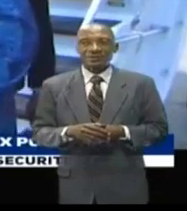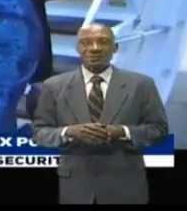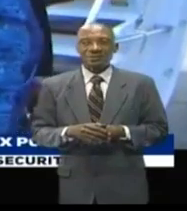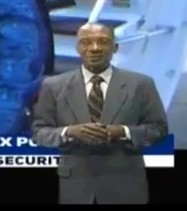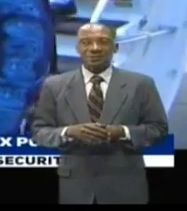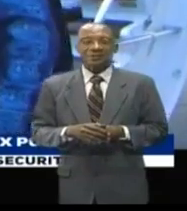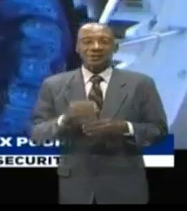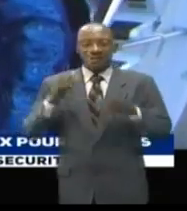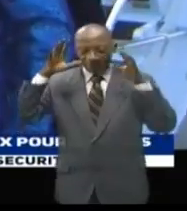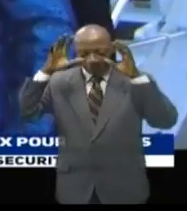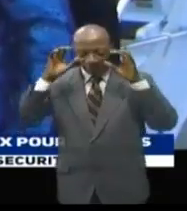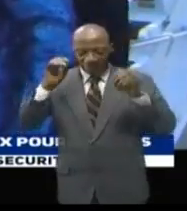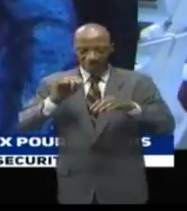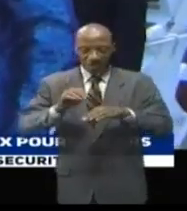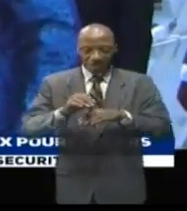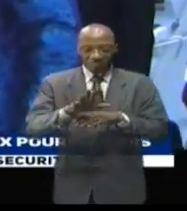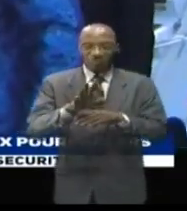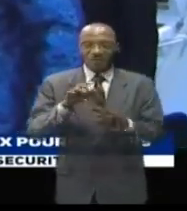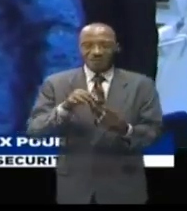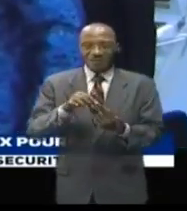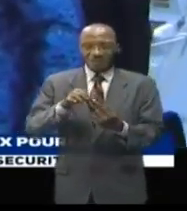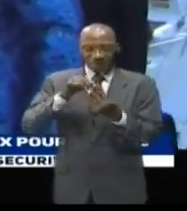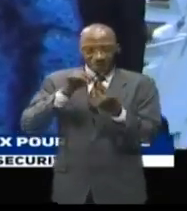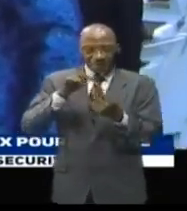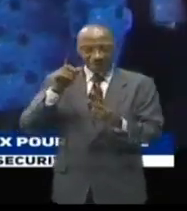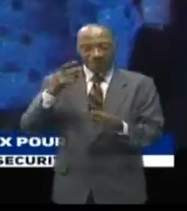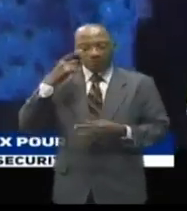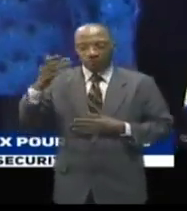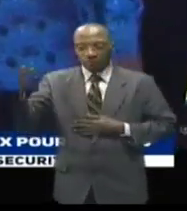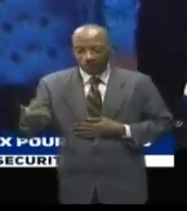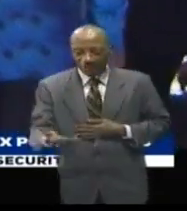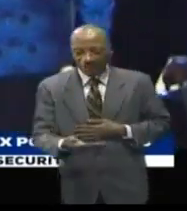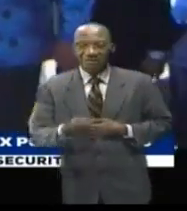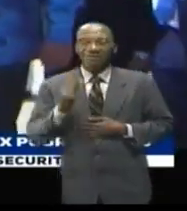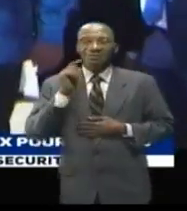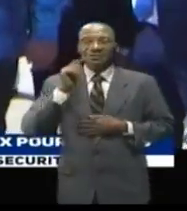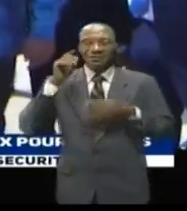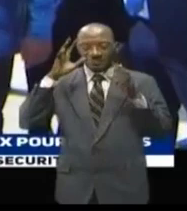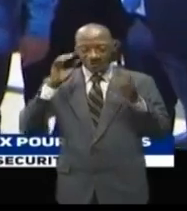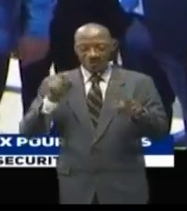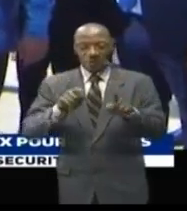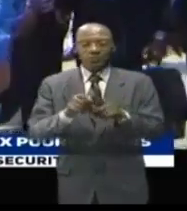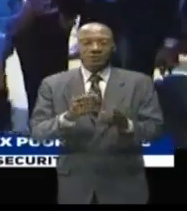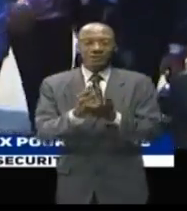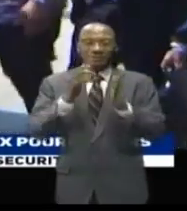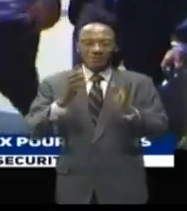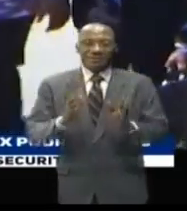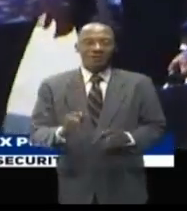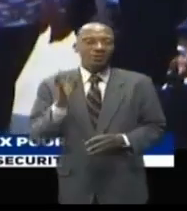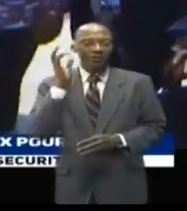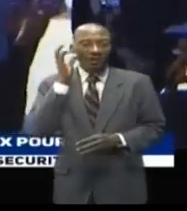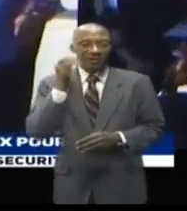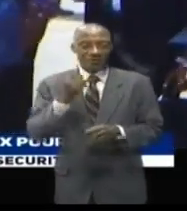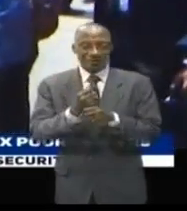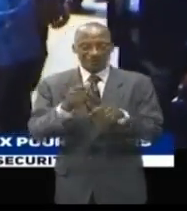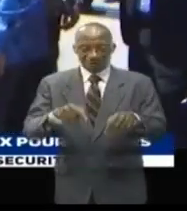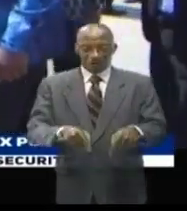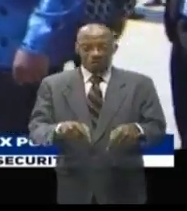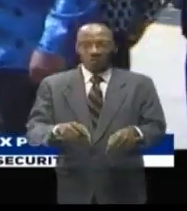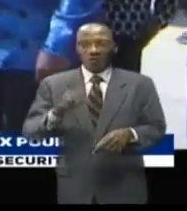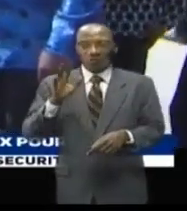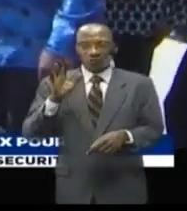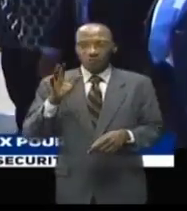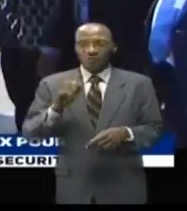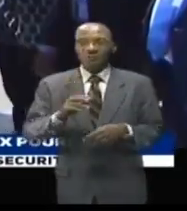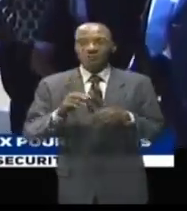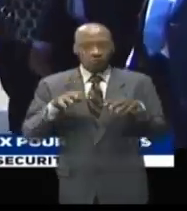du chef de l'État Serge chibangou et son équipe d'accompagnement l'ambassadeur du Kenya en RDC l'ex président Kenya en visite de